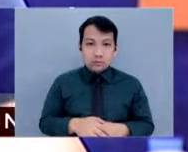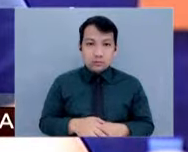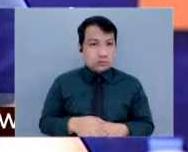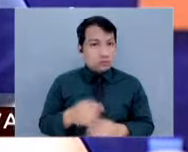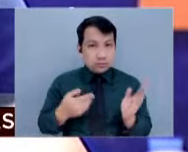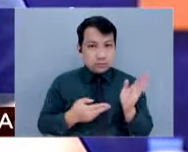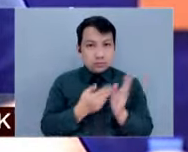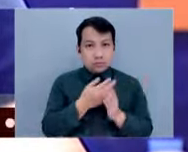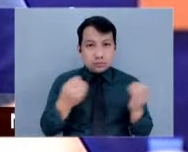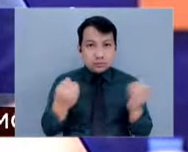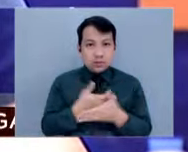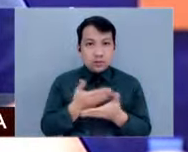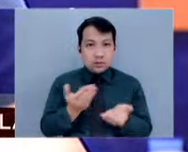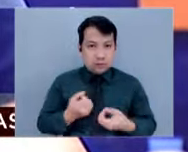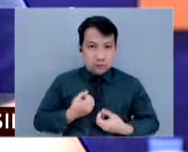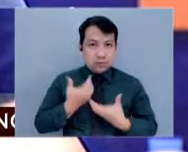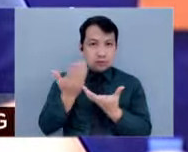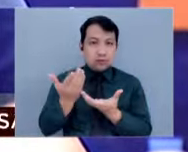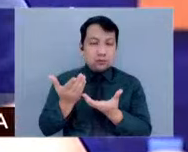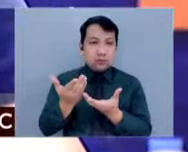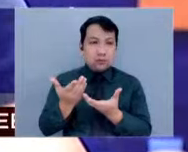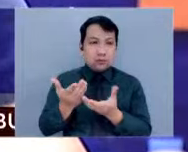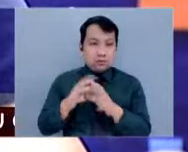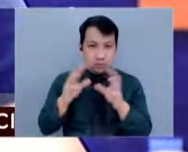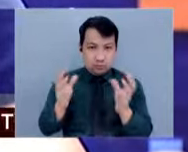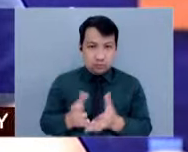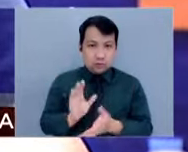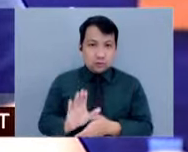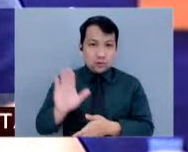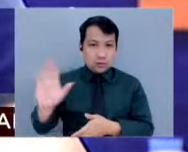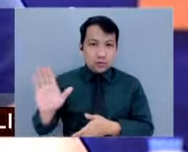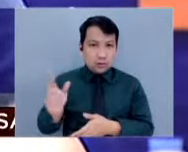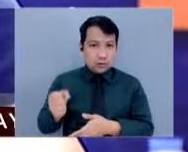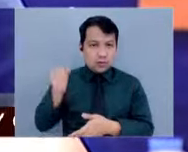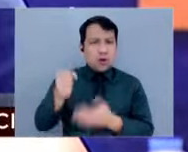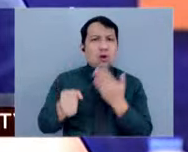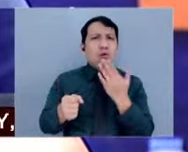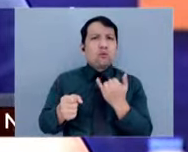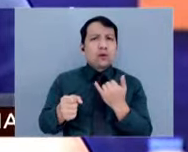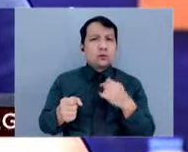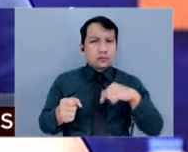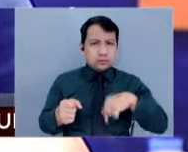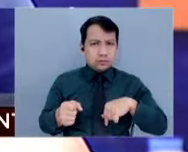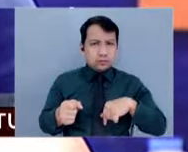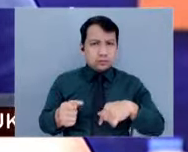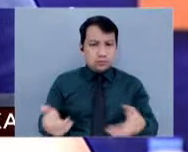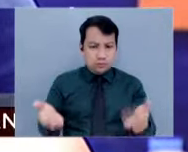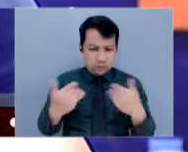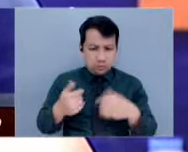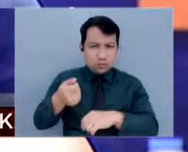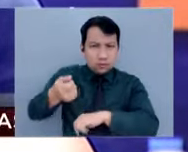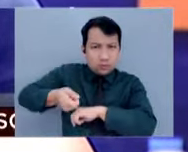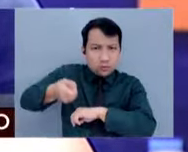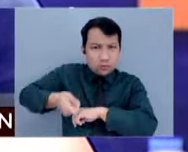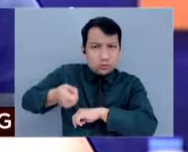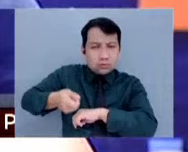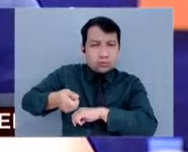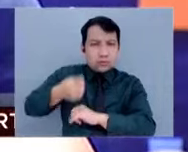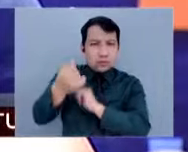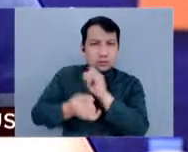na ihayag sa buong mundo ang kanilang claim, bakit hindi tayo magpa-arbitrate sa ilalim ng international